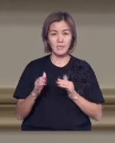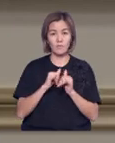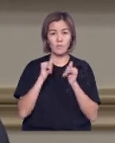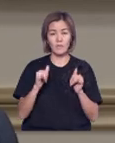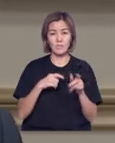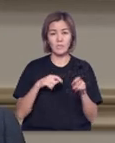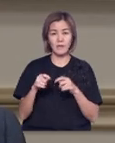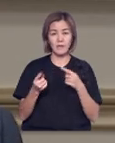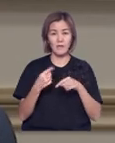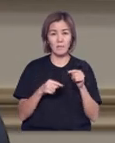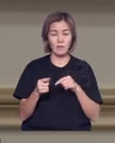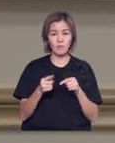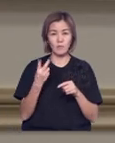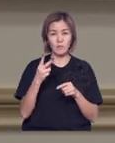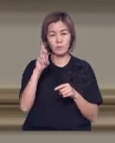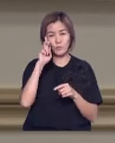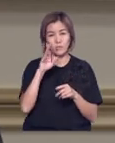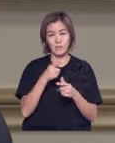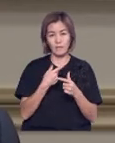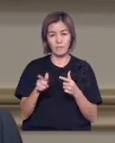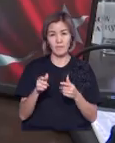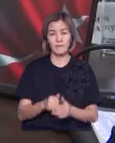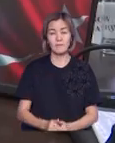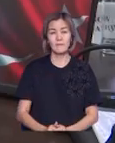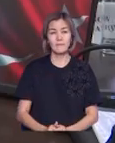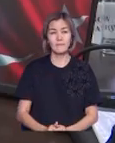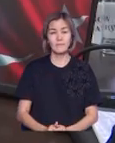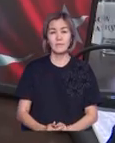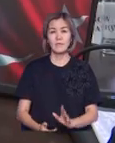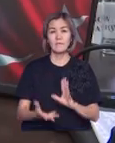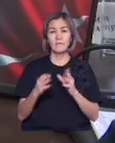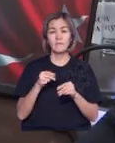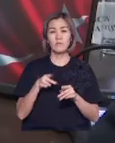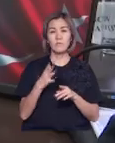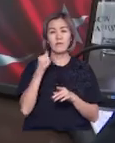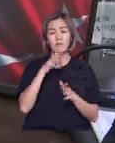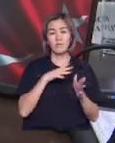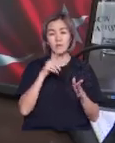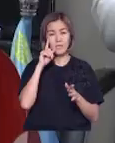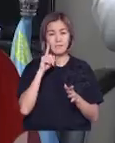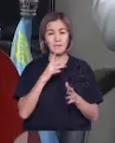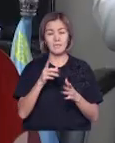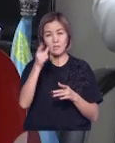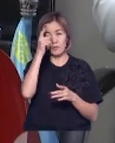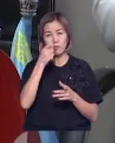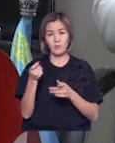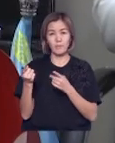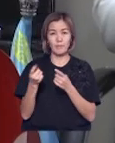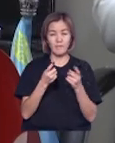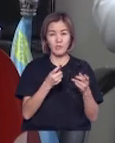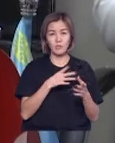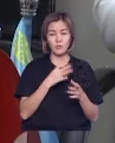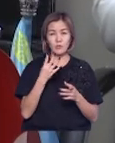увеличению товарооборота между двумя странами. Всего с 2005 года в Казахстан из Турции было привлечено